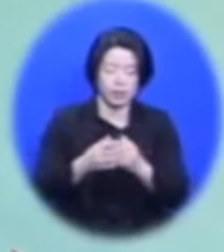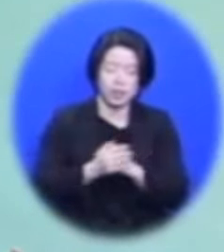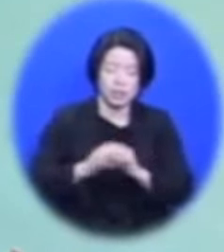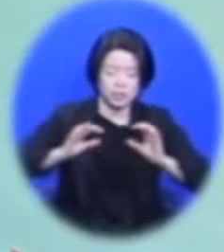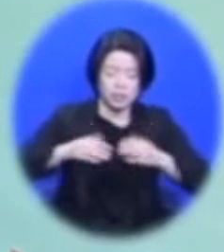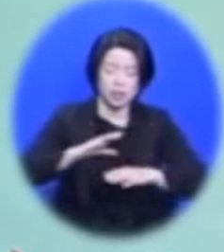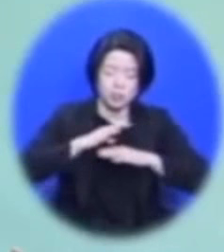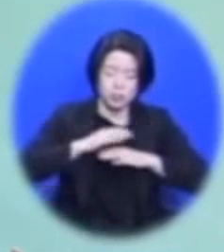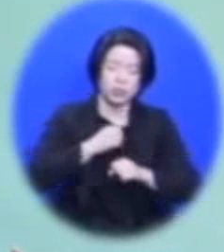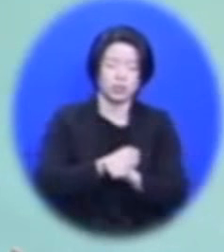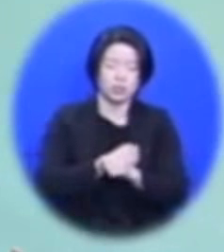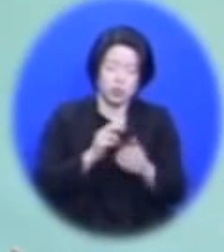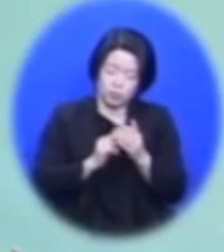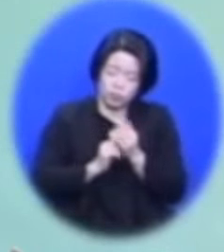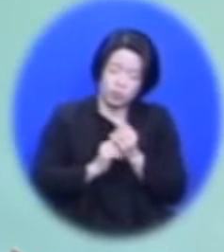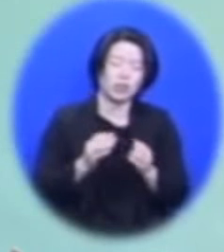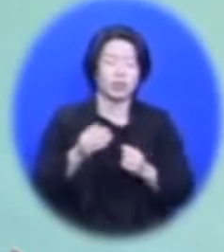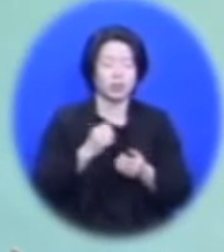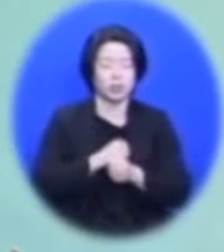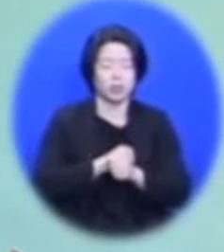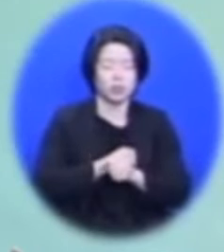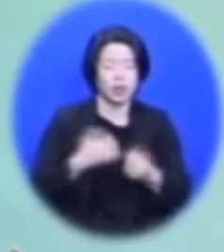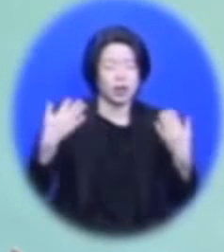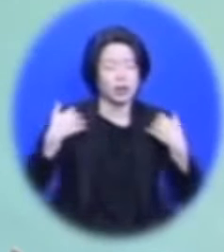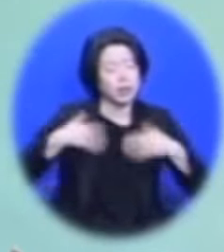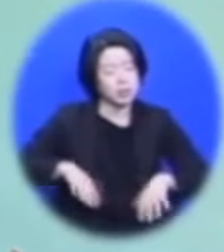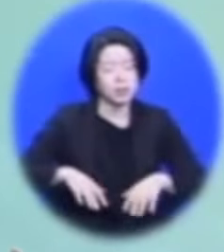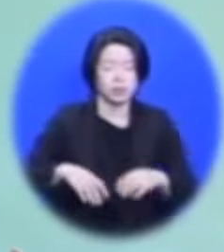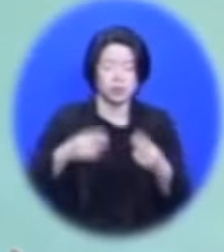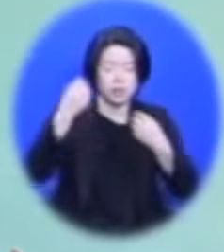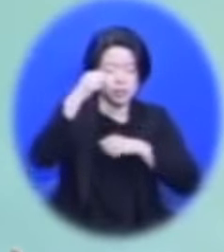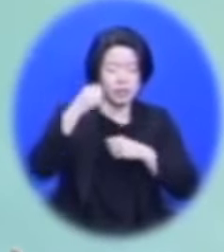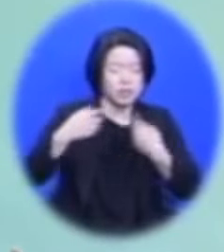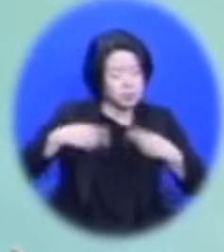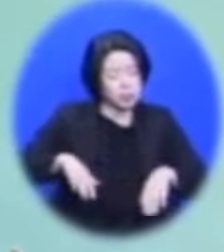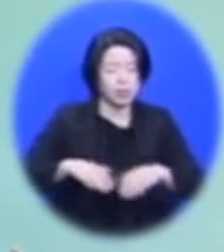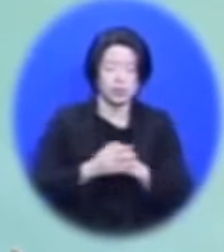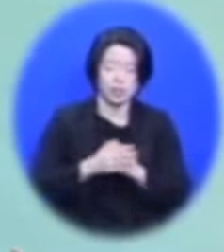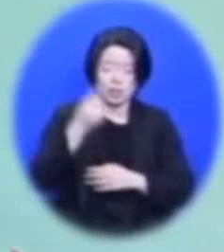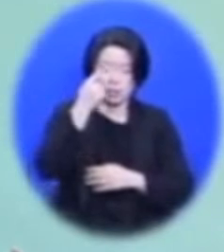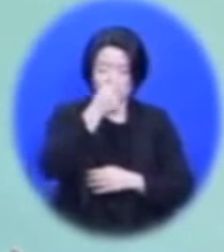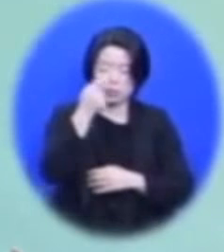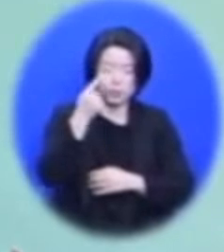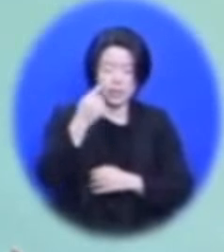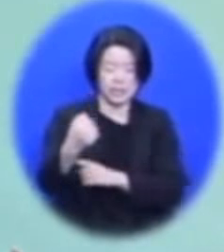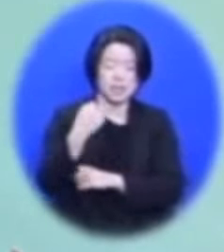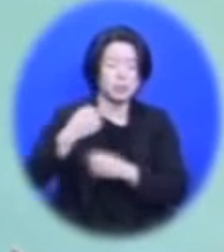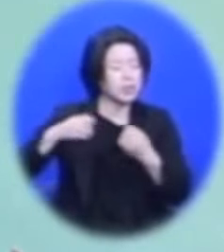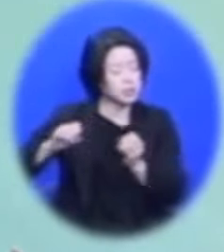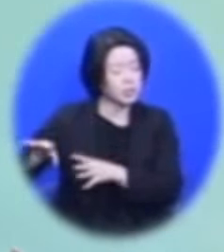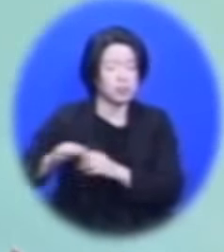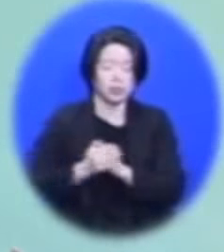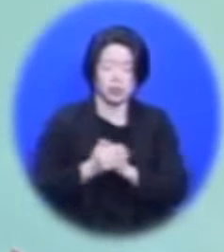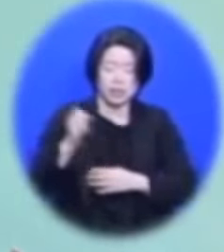무서워서 움츠려들고 어깨에 힘이 빠지고 다리가 풀려서 눈동자에는 힘을 잃어버리고